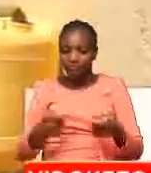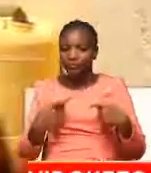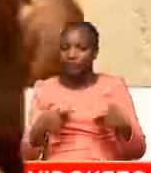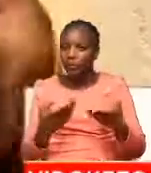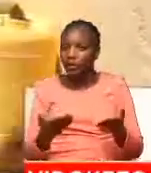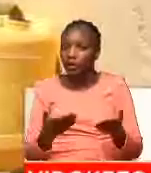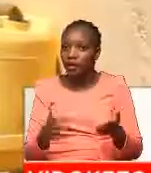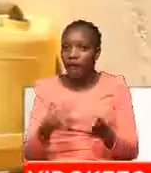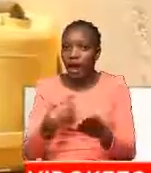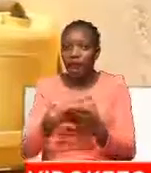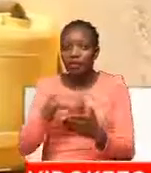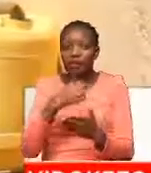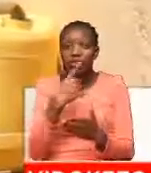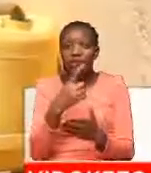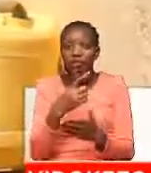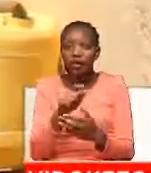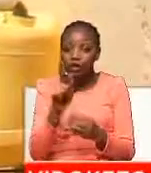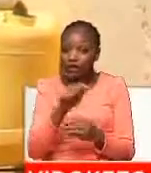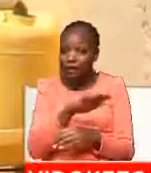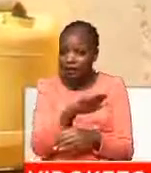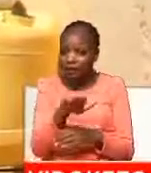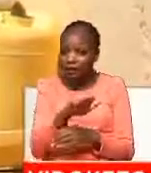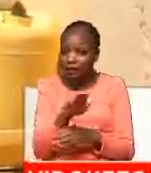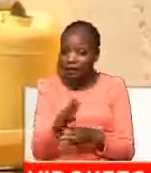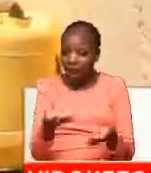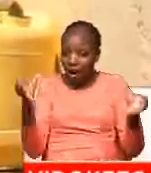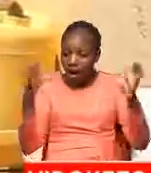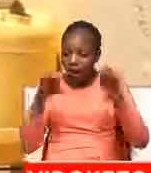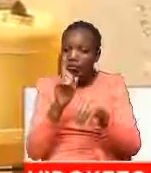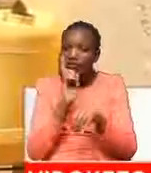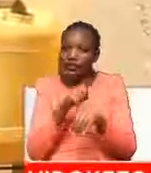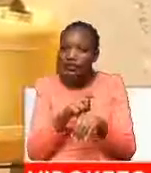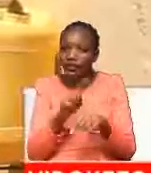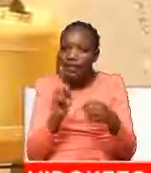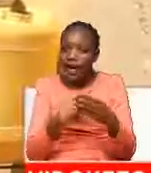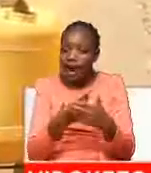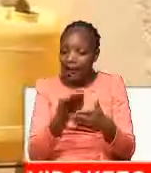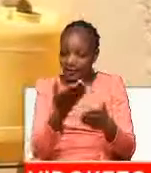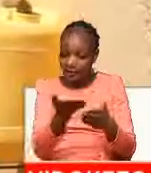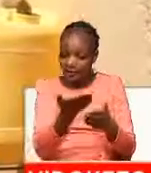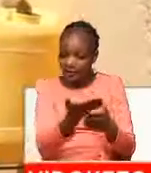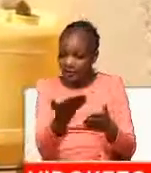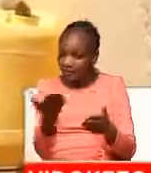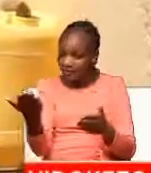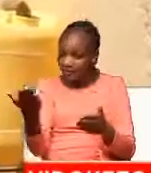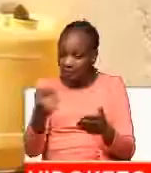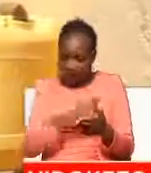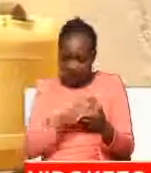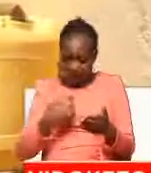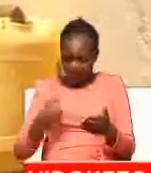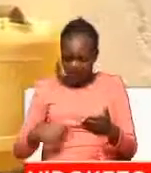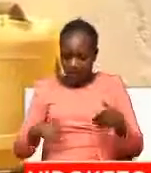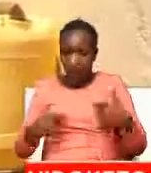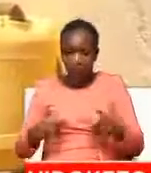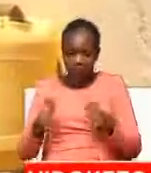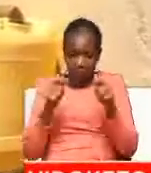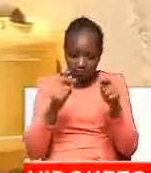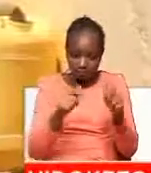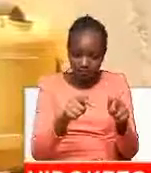Tunaambiwa ya kwamba ile kambi iliyokuwa Ugunja imevunjiliwa mbali na sasa hawa the Chinese wameletwa hapa Mhobola.